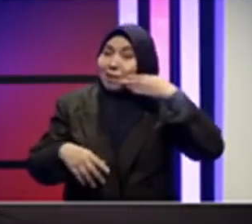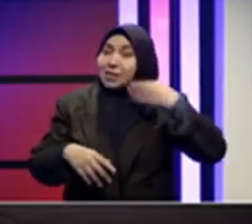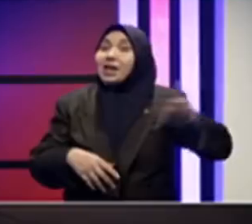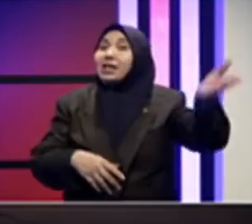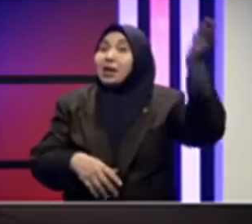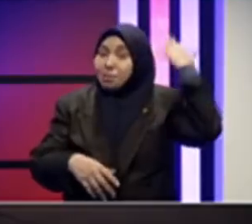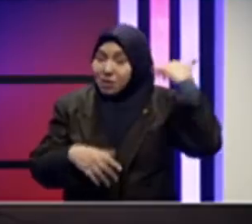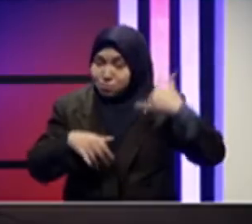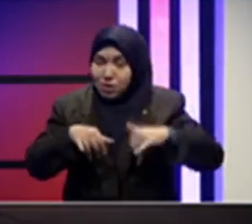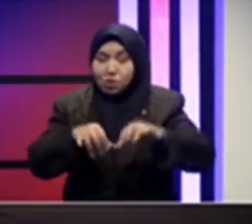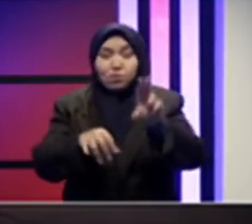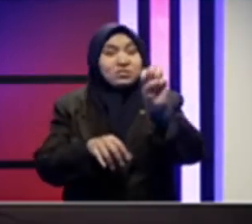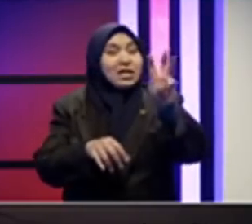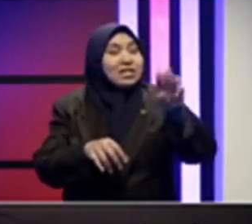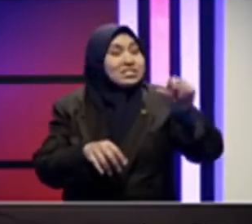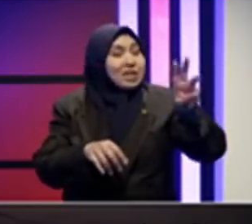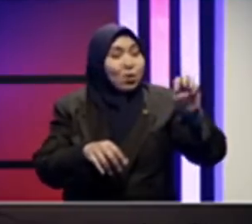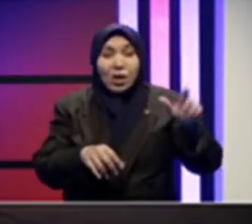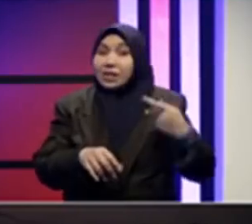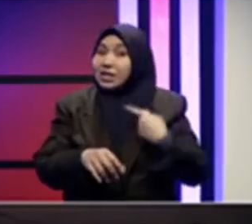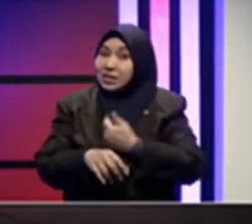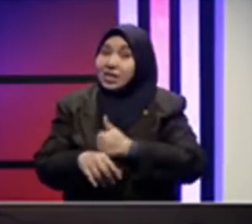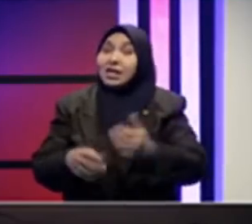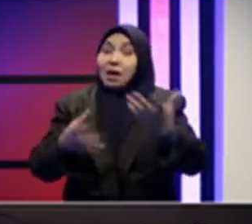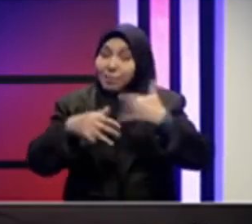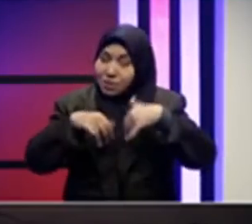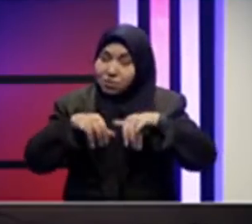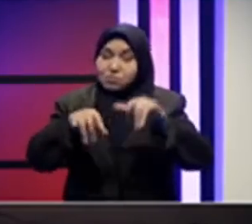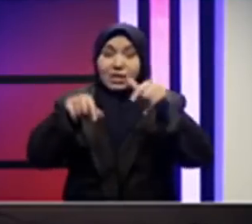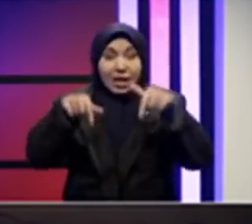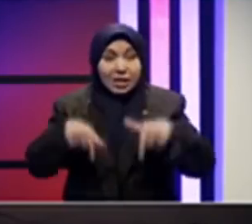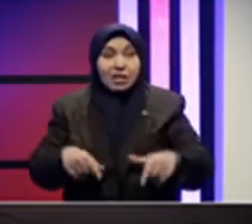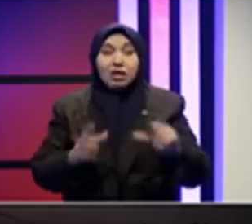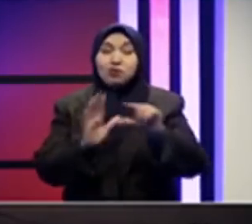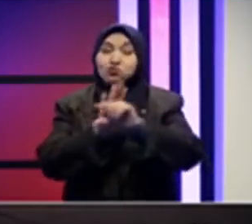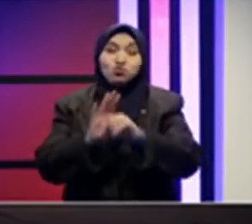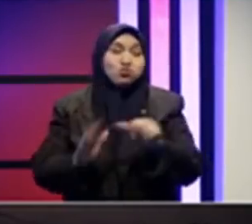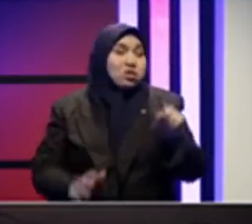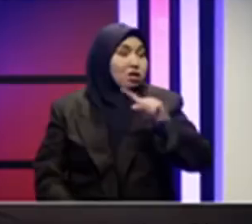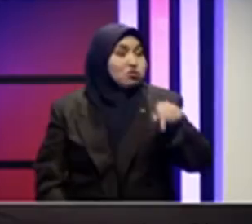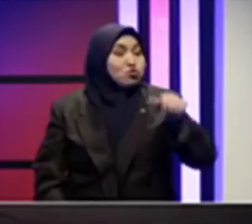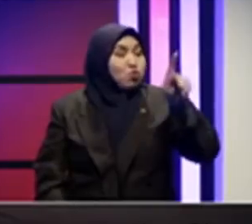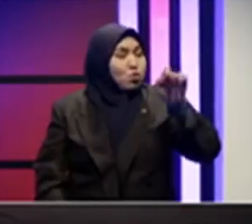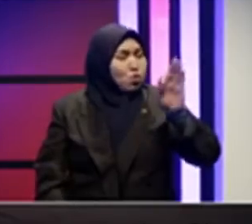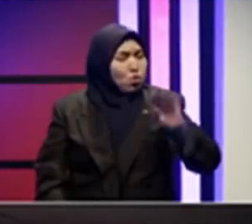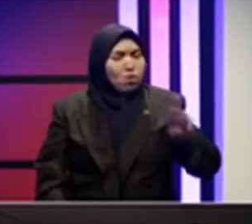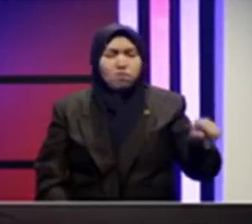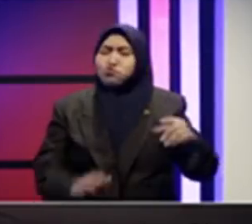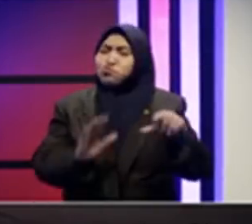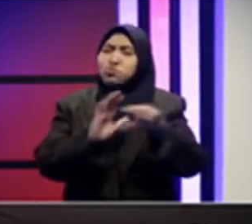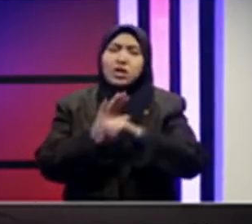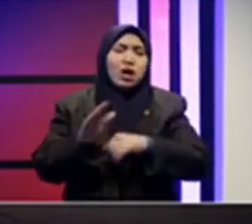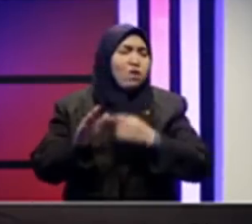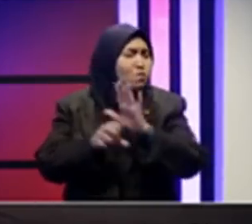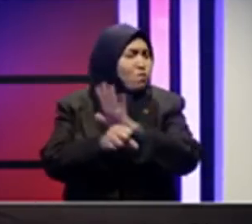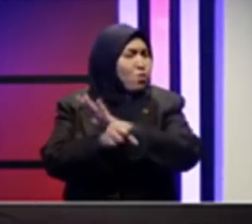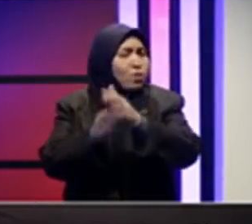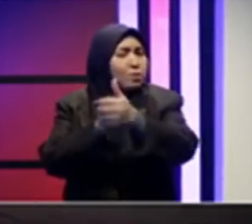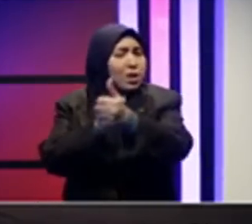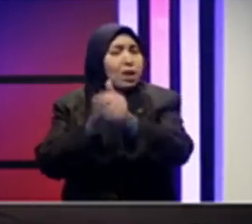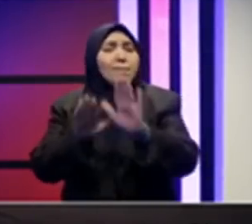bulan Syawal, dan insya-Allah kita nak meneruskan Ustaz, ya, pada hari ini surah Az-Zukhruf, surah yang penuh dengan panduan bagaimana